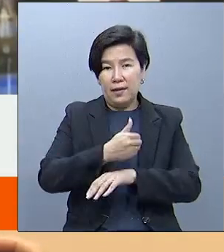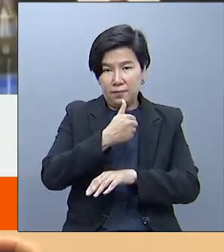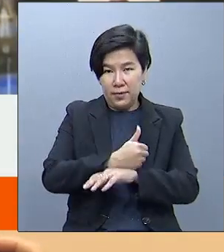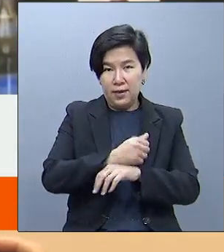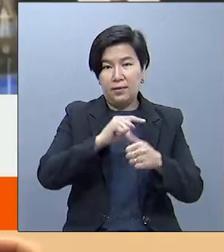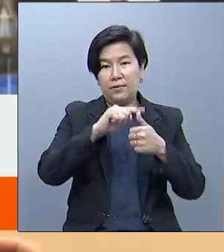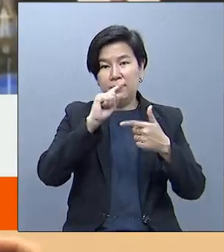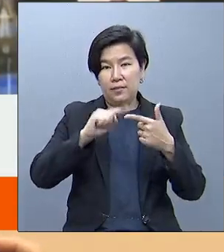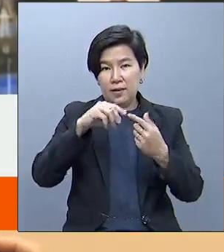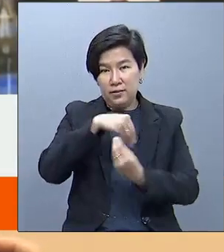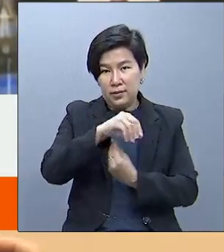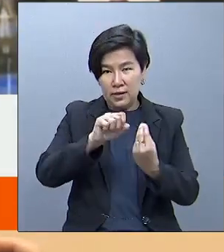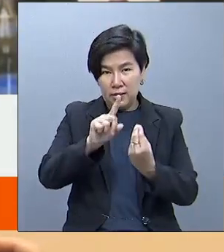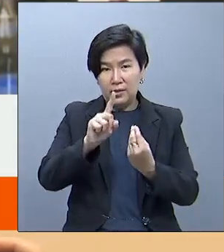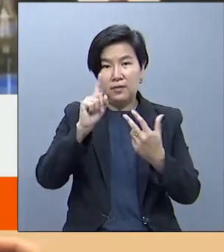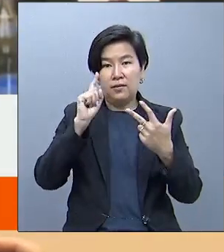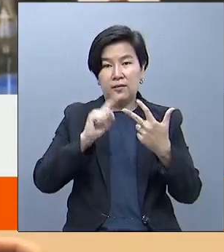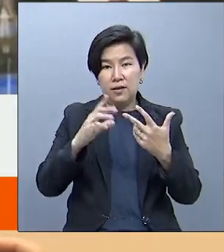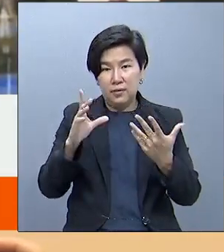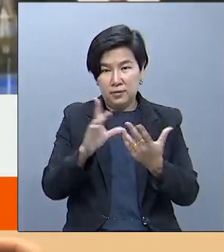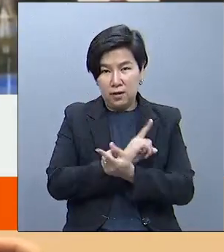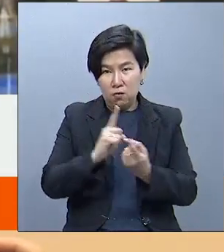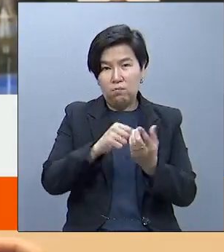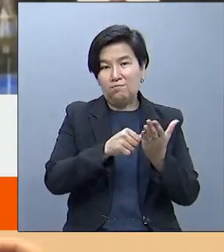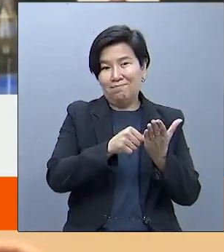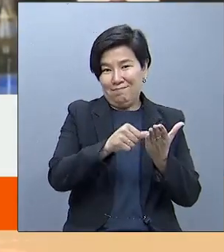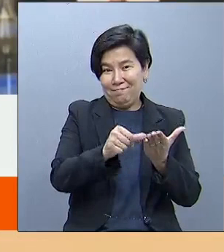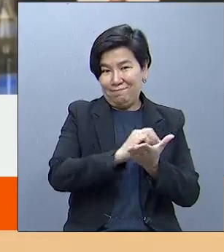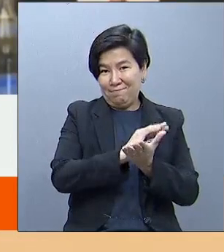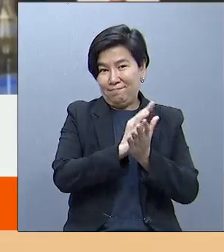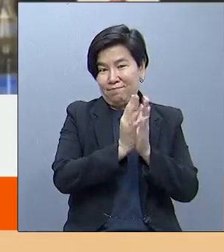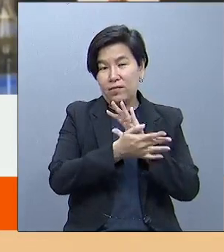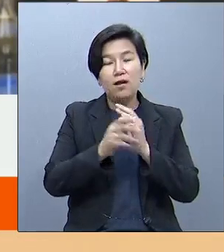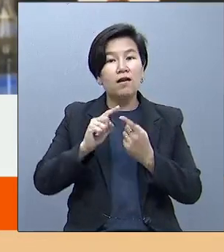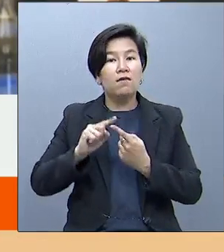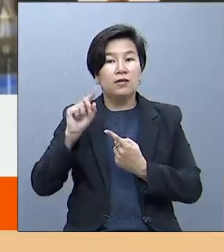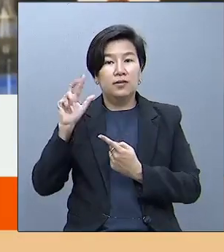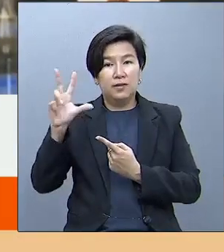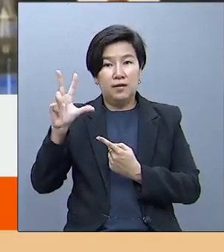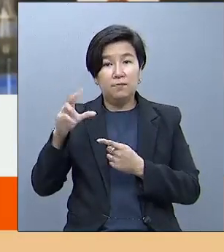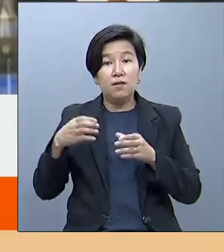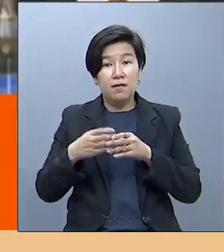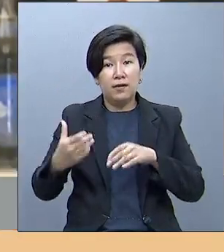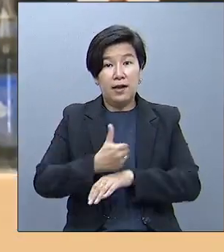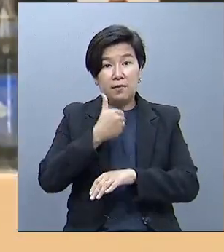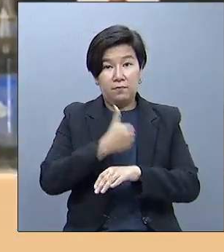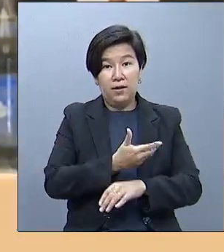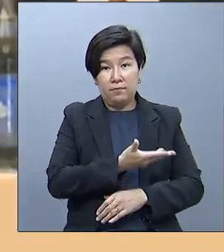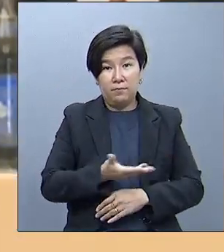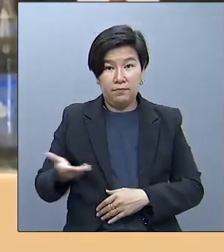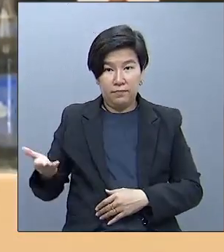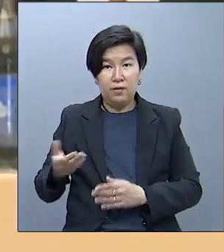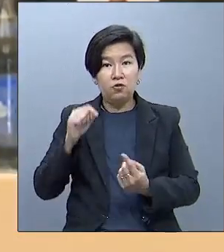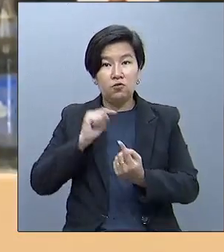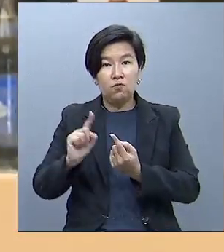เศรษฐกิจและสังคมข้อที่3ครับทุกพรรคจะจัดตั้งคณะทำงานเพื่อเปลี่ยนผ่